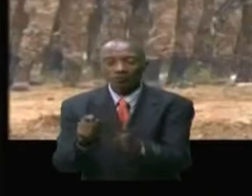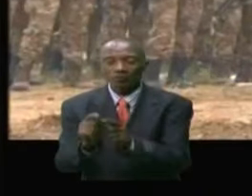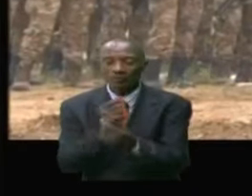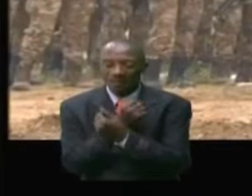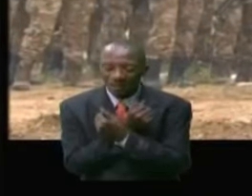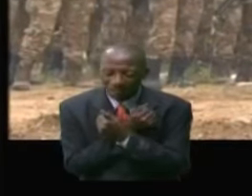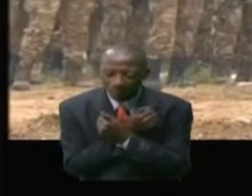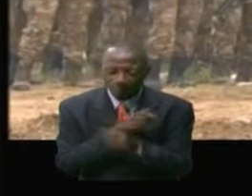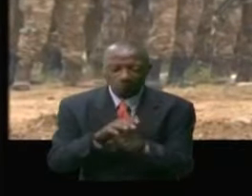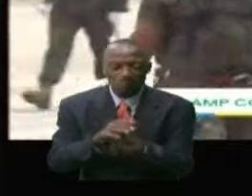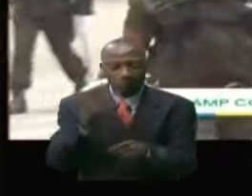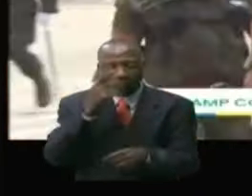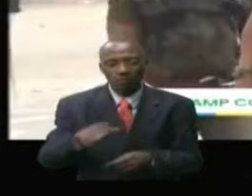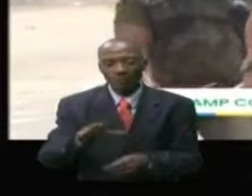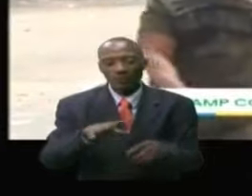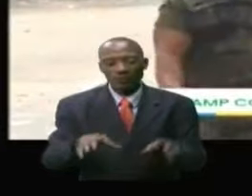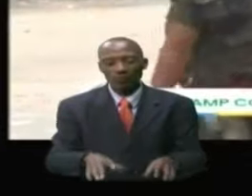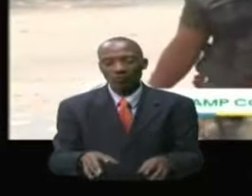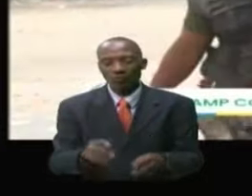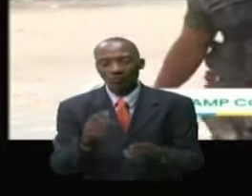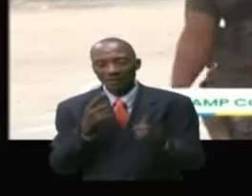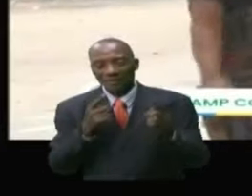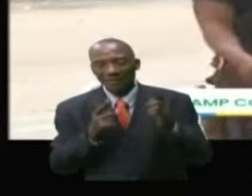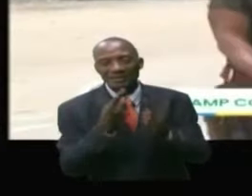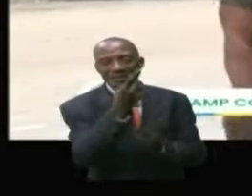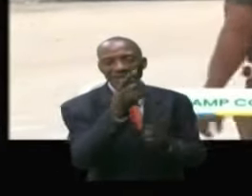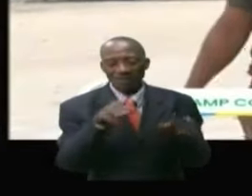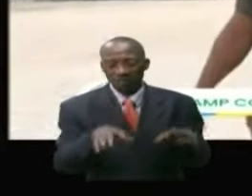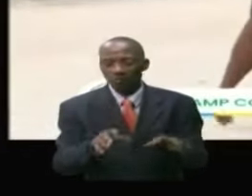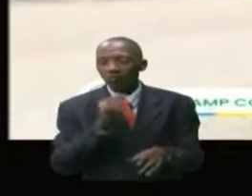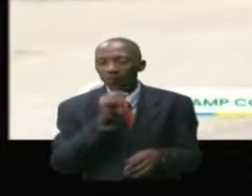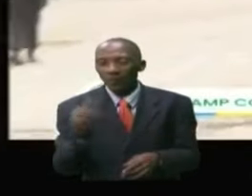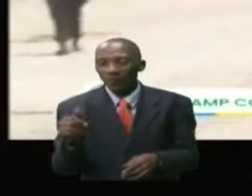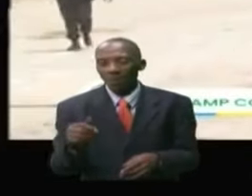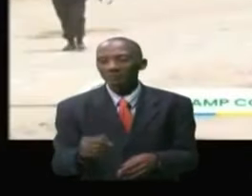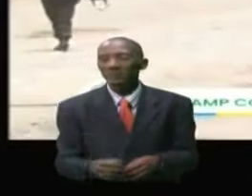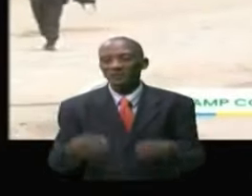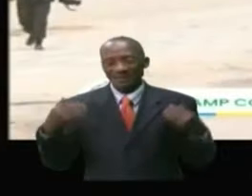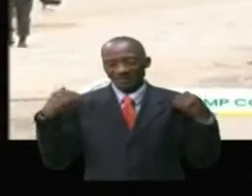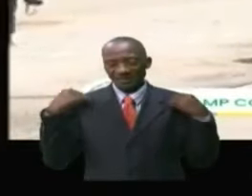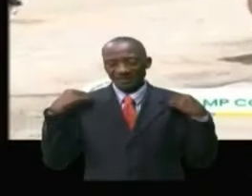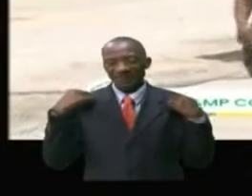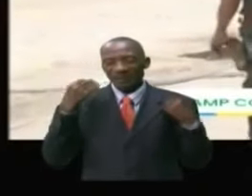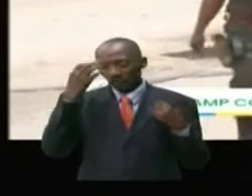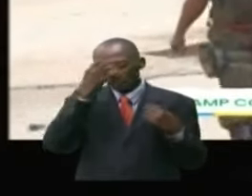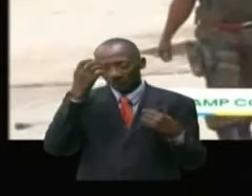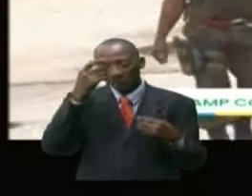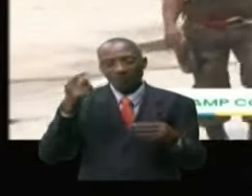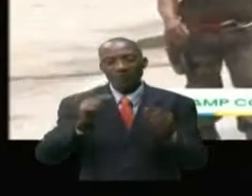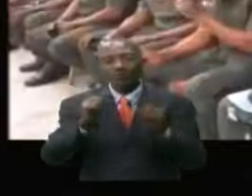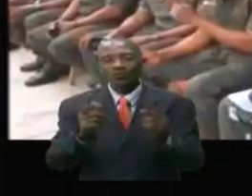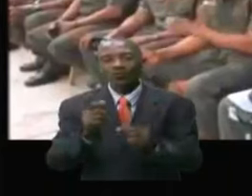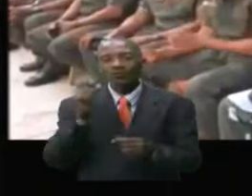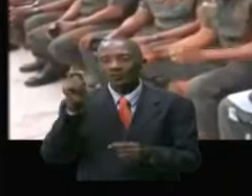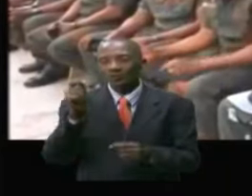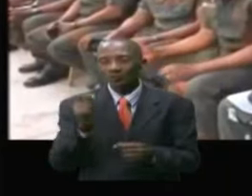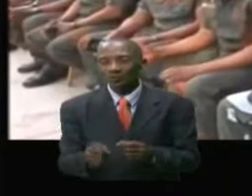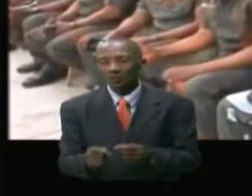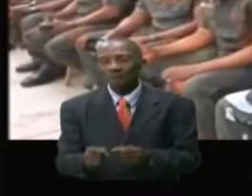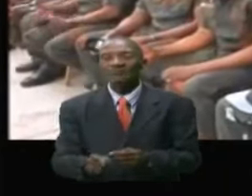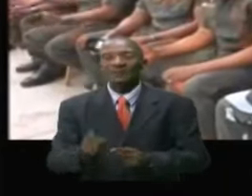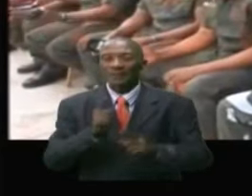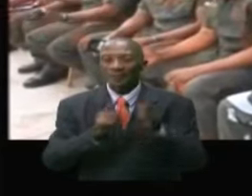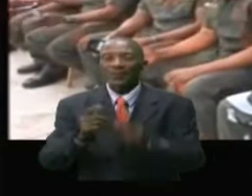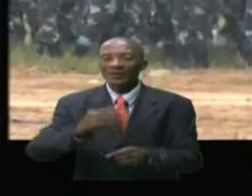ne jamais trahir le Congo, les chefs d'état-major général du FARDC n'y est pas allé par le dos de la cuillère